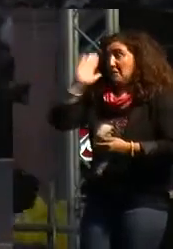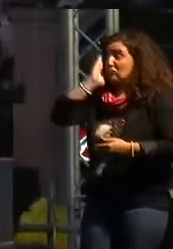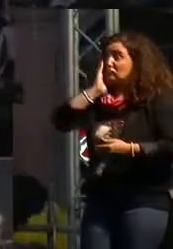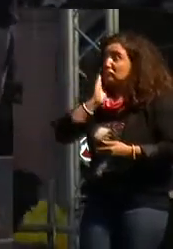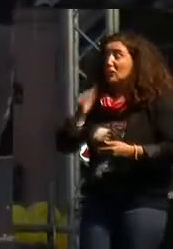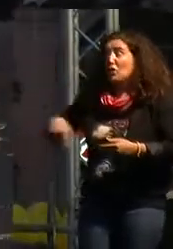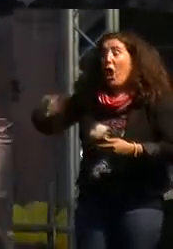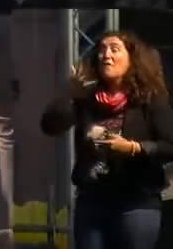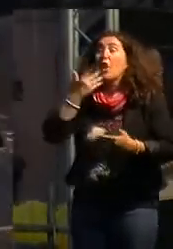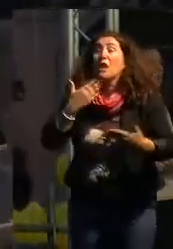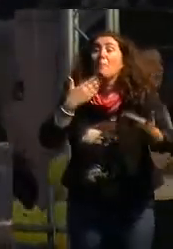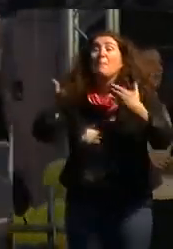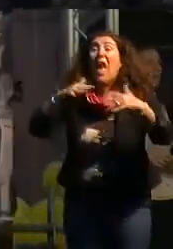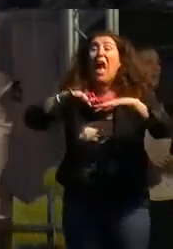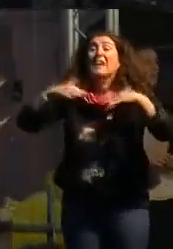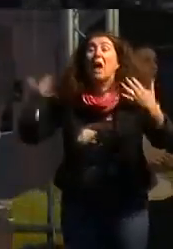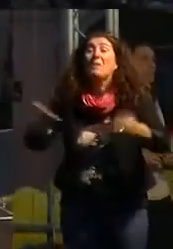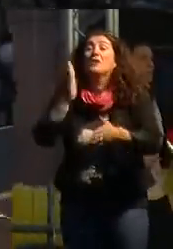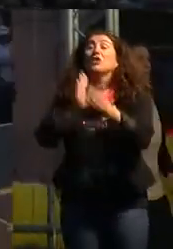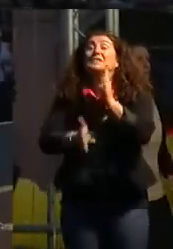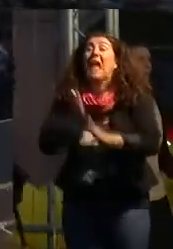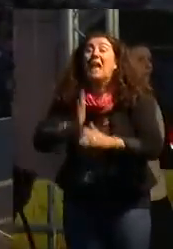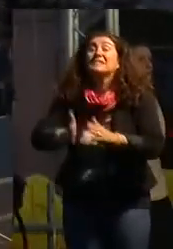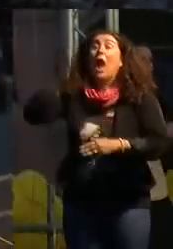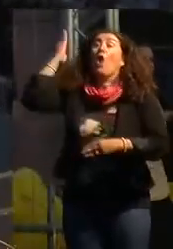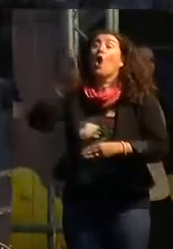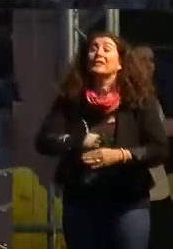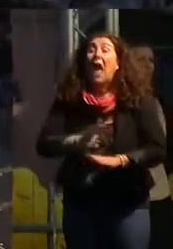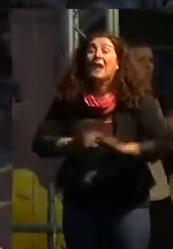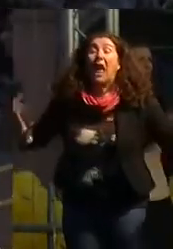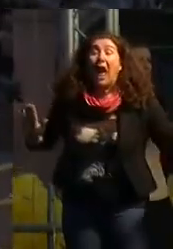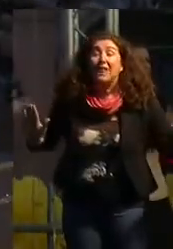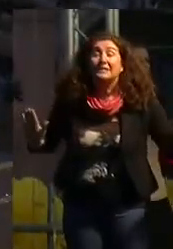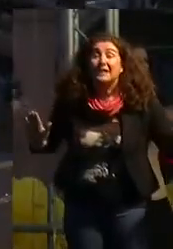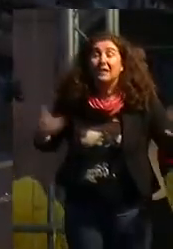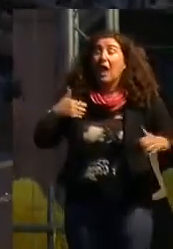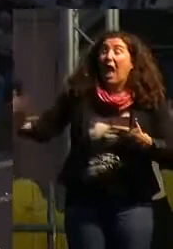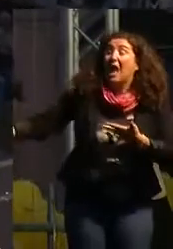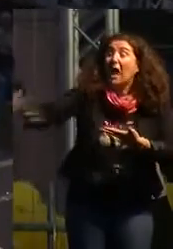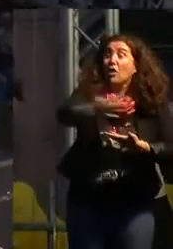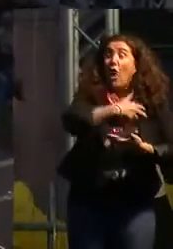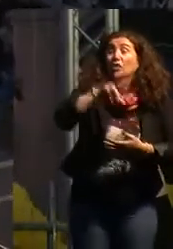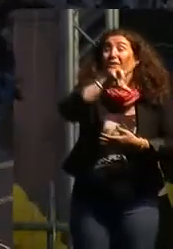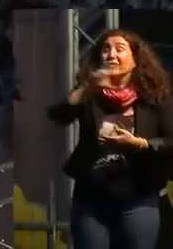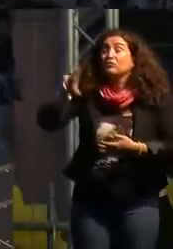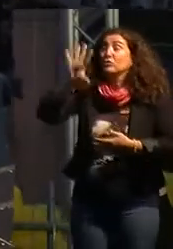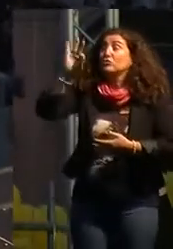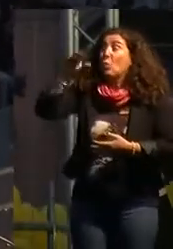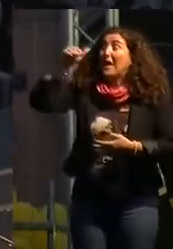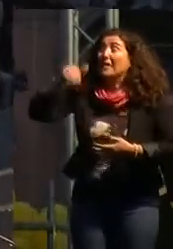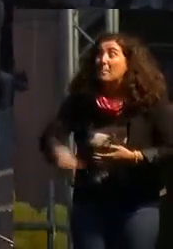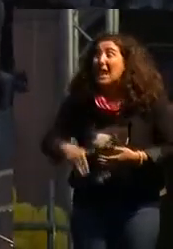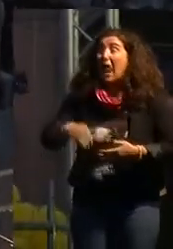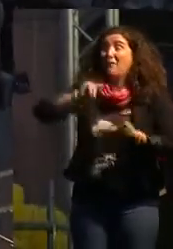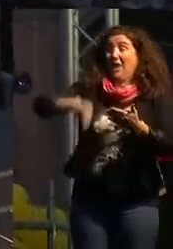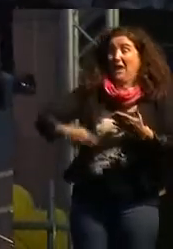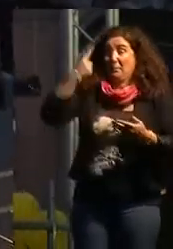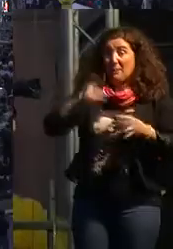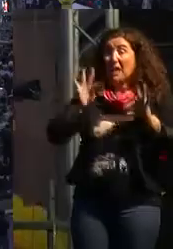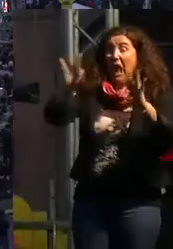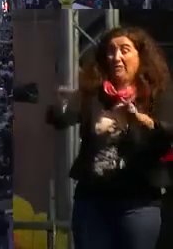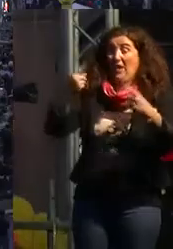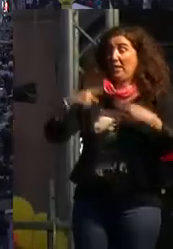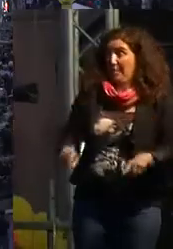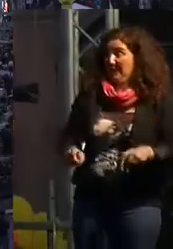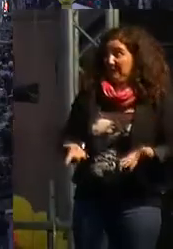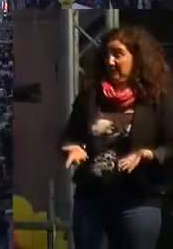un Parlamento senza condannati. Abbiamo raccolto 350.000 firme per farlo. Le abbiamo